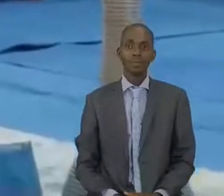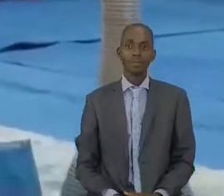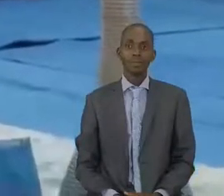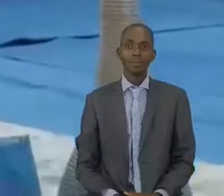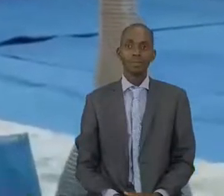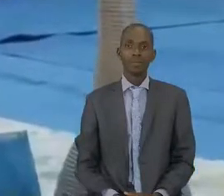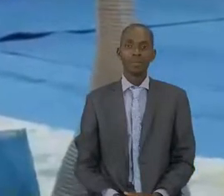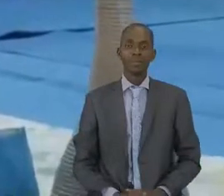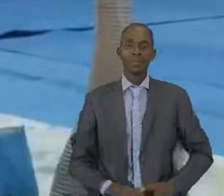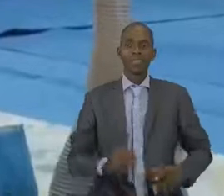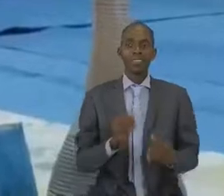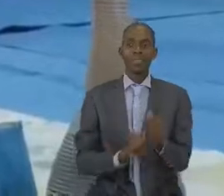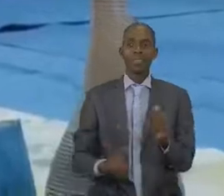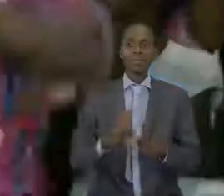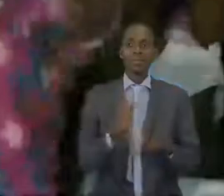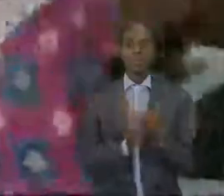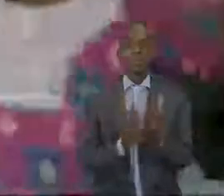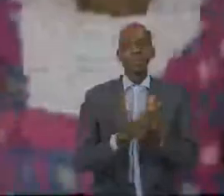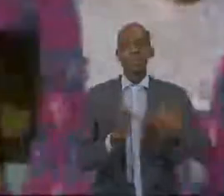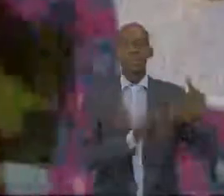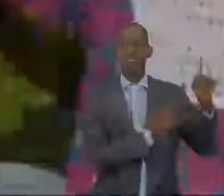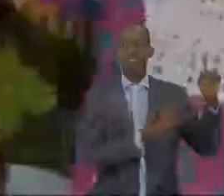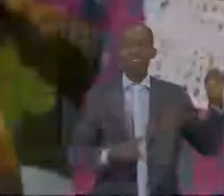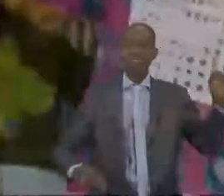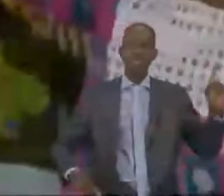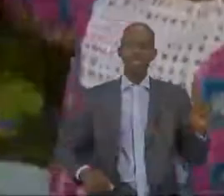Tout le monde, gloire à Dieu.